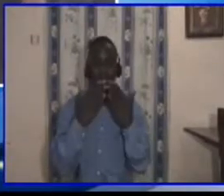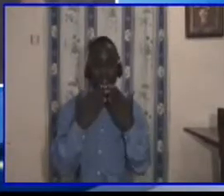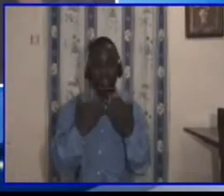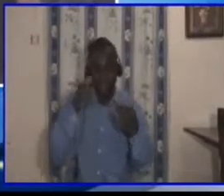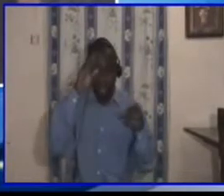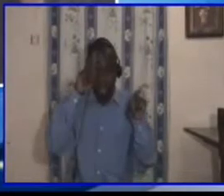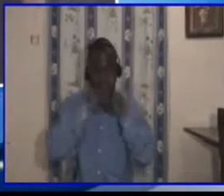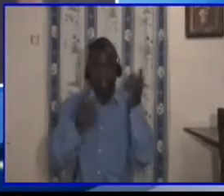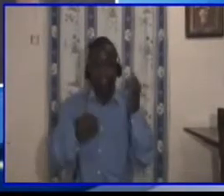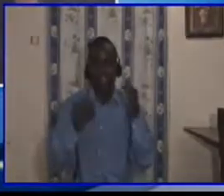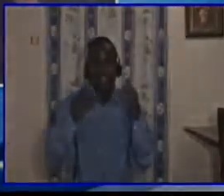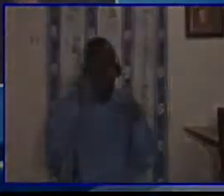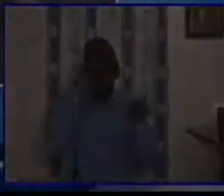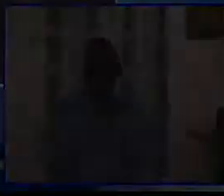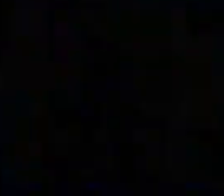potete sedervi